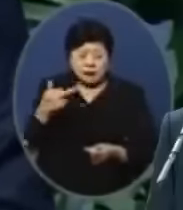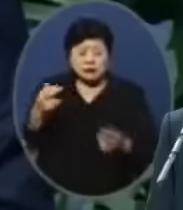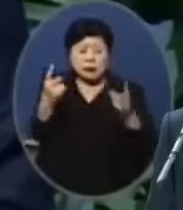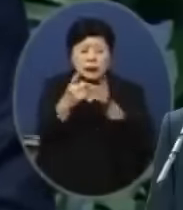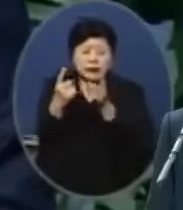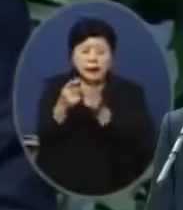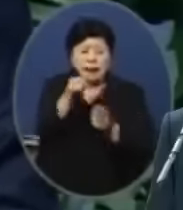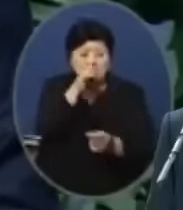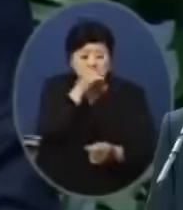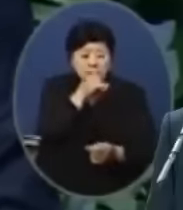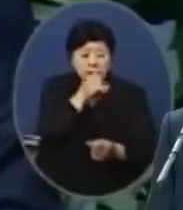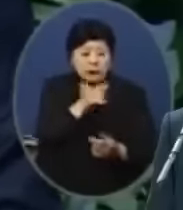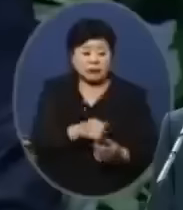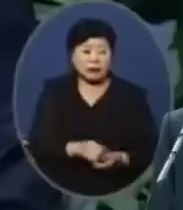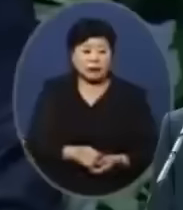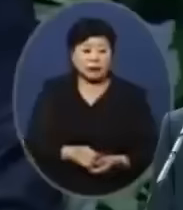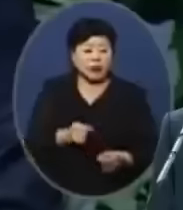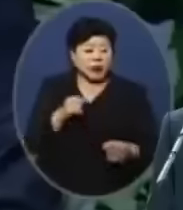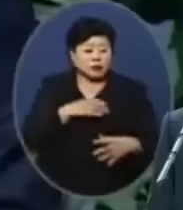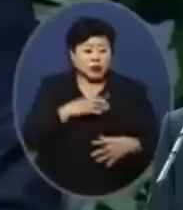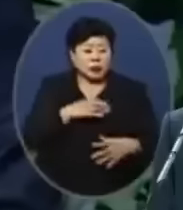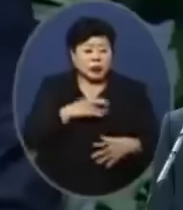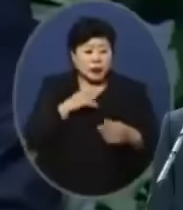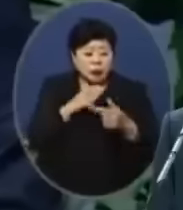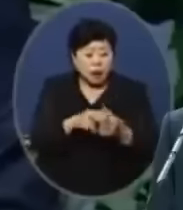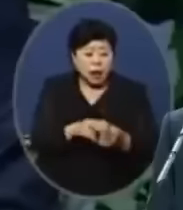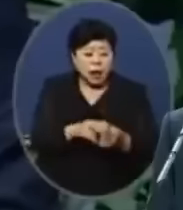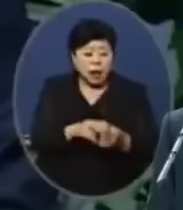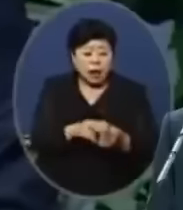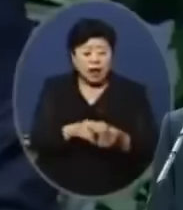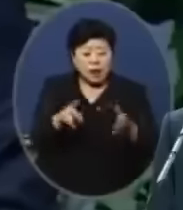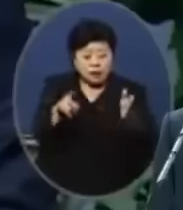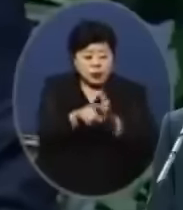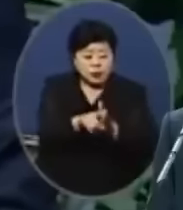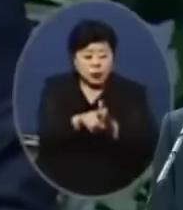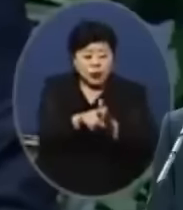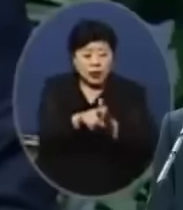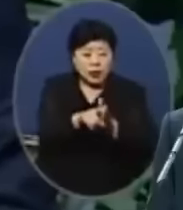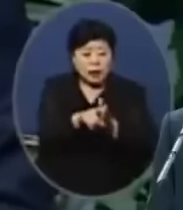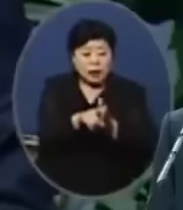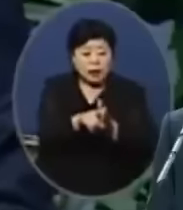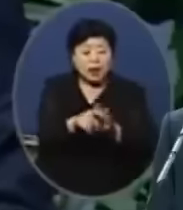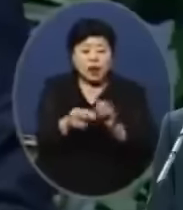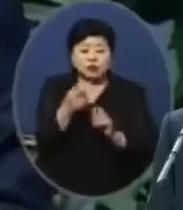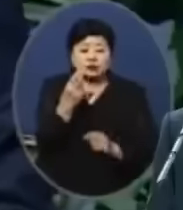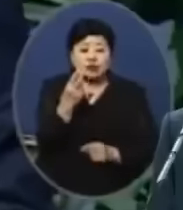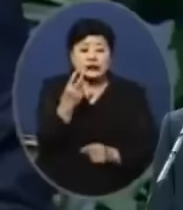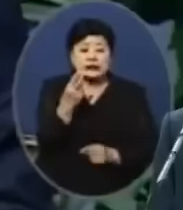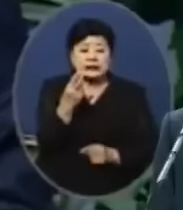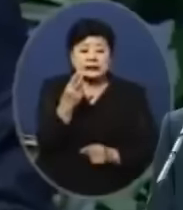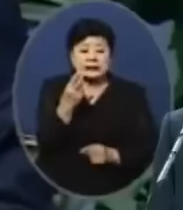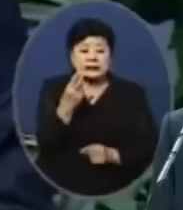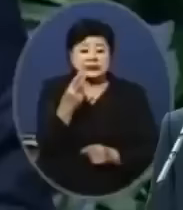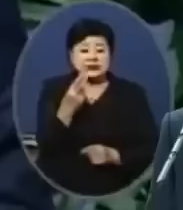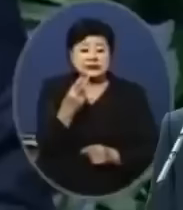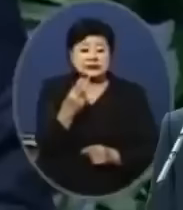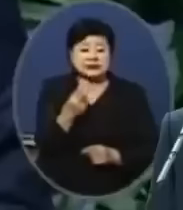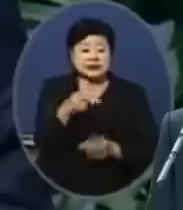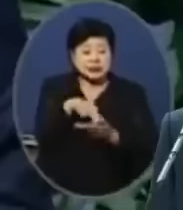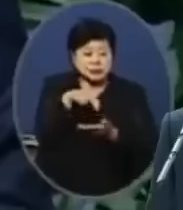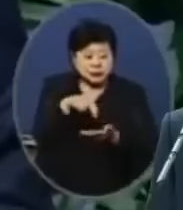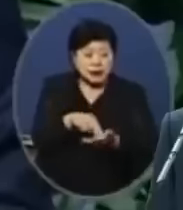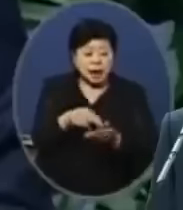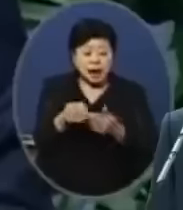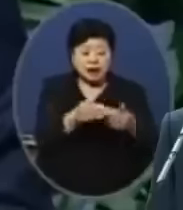풍랑을 만나는데 무서워하는 것과 믿음과 그 두 가지 상황을